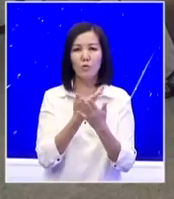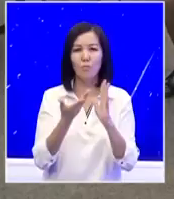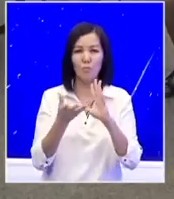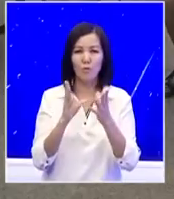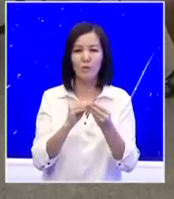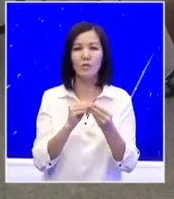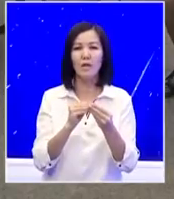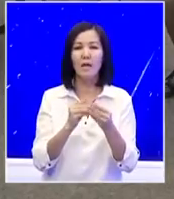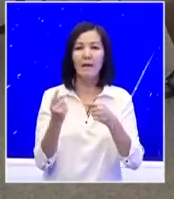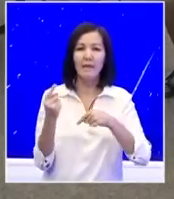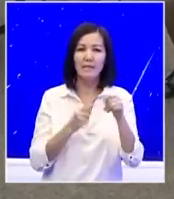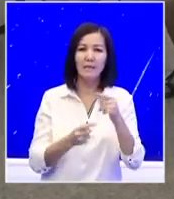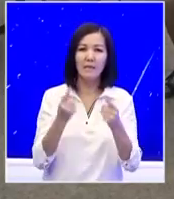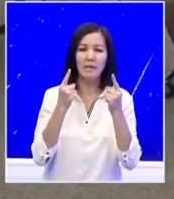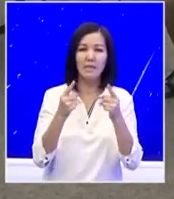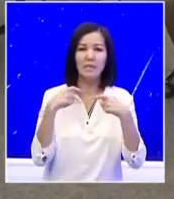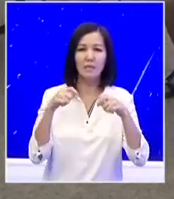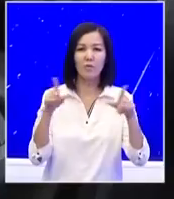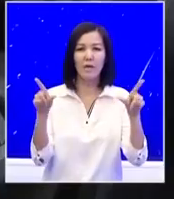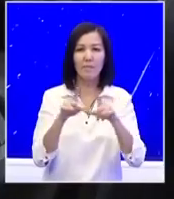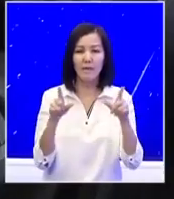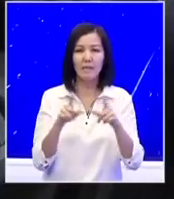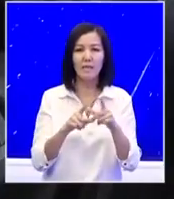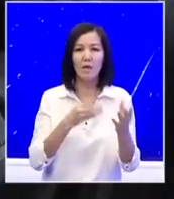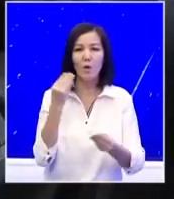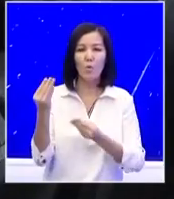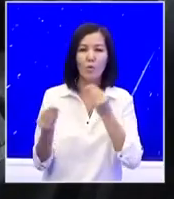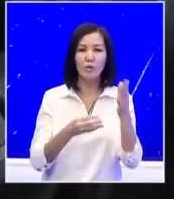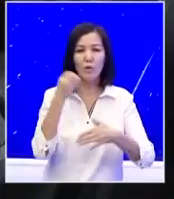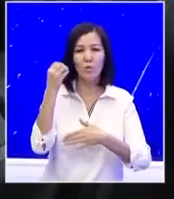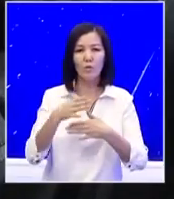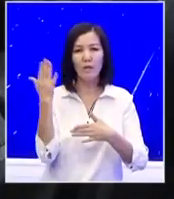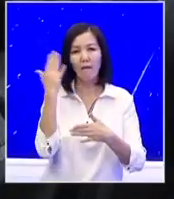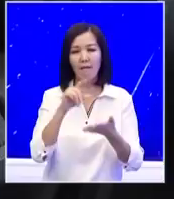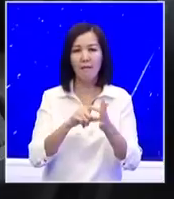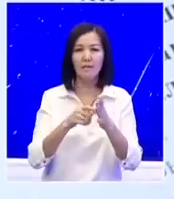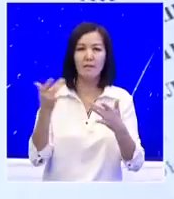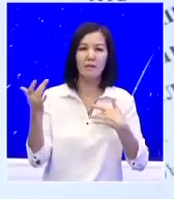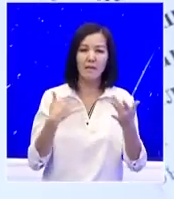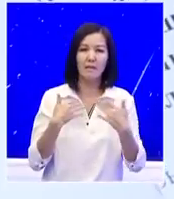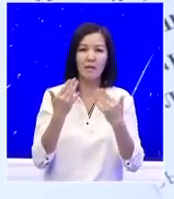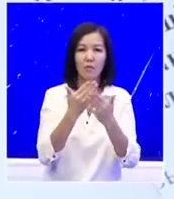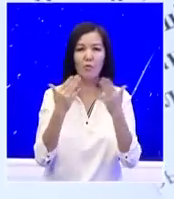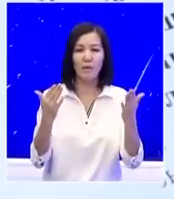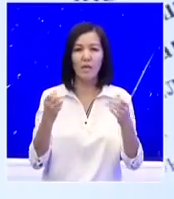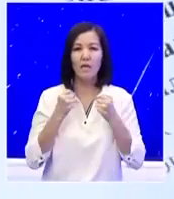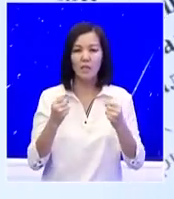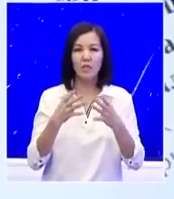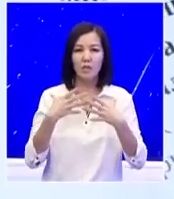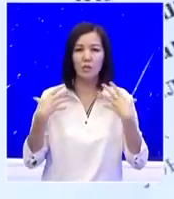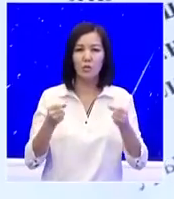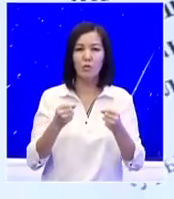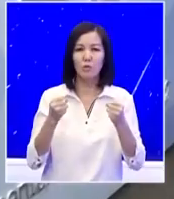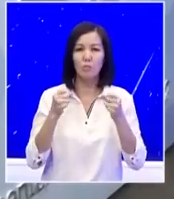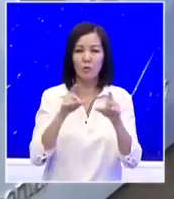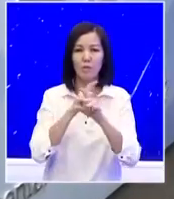жеке кәсіпкерлер үшін ірі сауда объектілері, сауда ойын сауық орталықтары, кинозалдар, театрлар, көрмелер мен дене шынықтыру